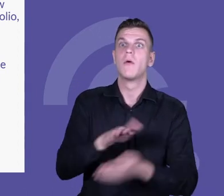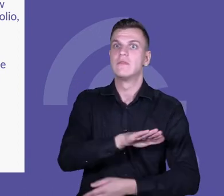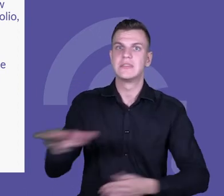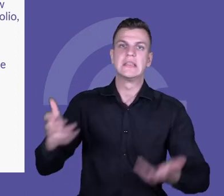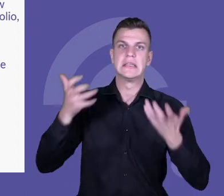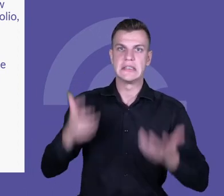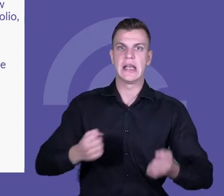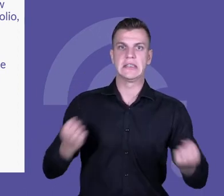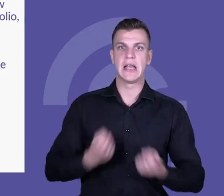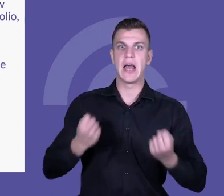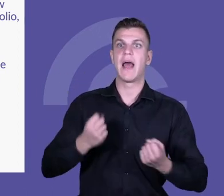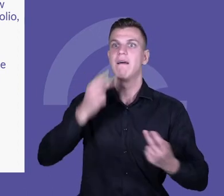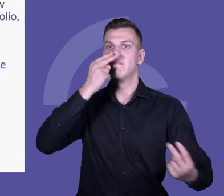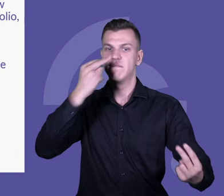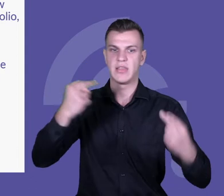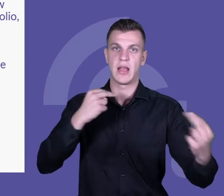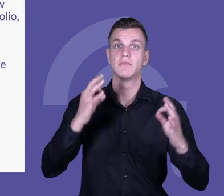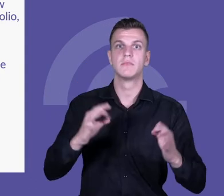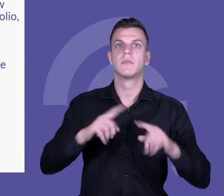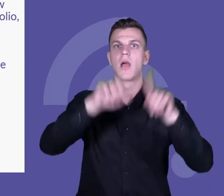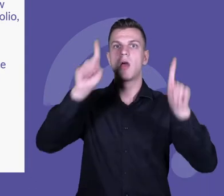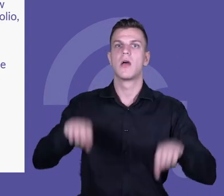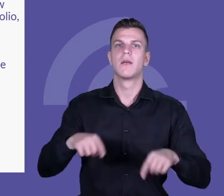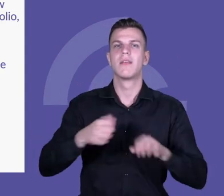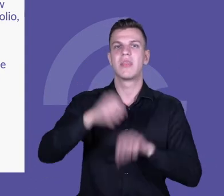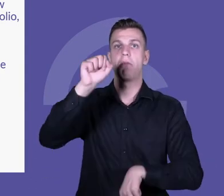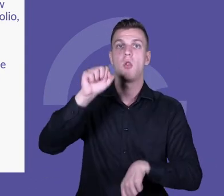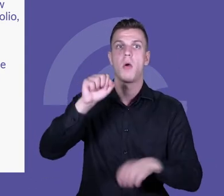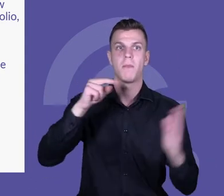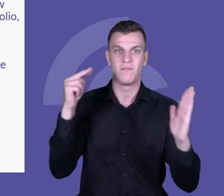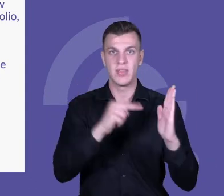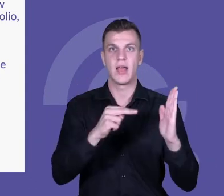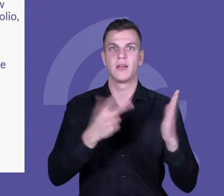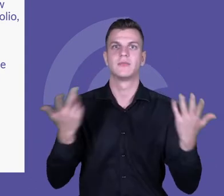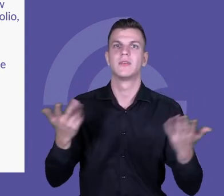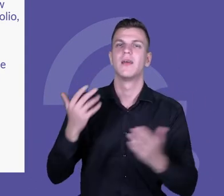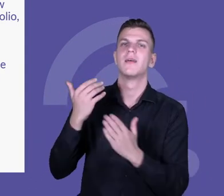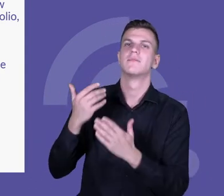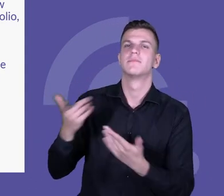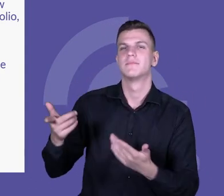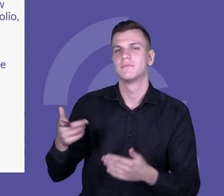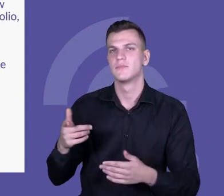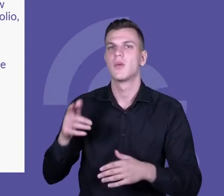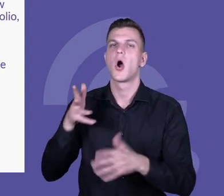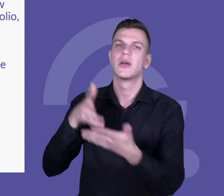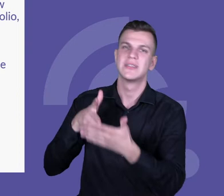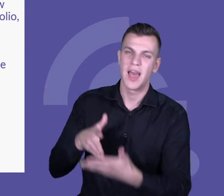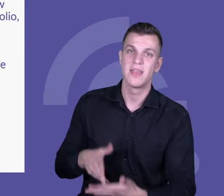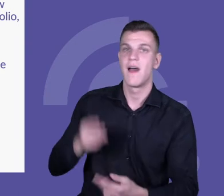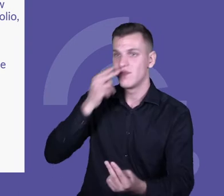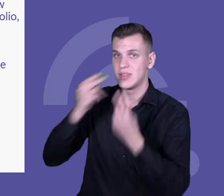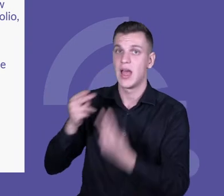widzi, co się pojawia na świadectwie, co się pojawia w Librusie i w innych miejscach, które są taką fizyczną interakcją